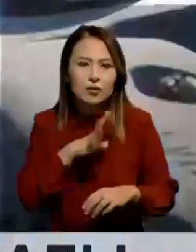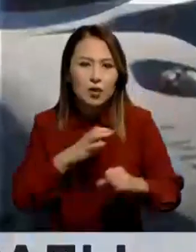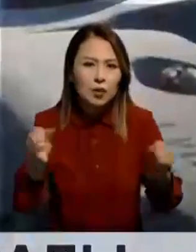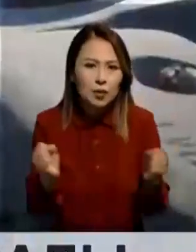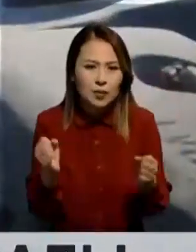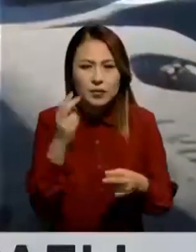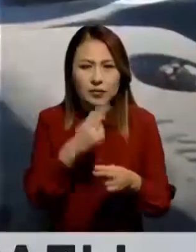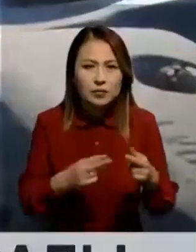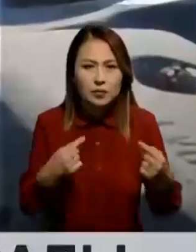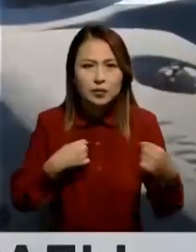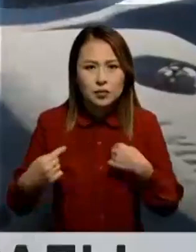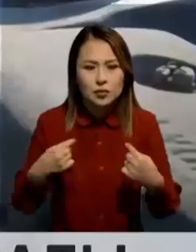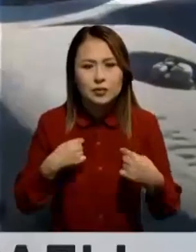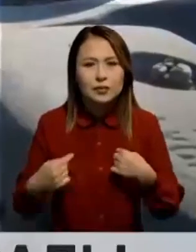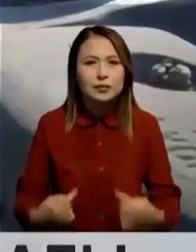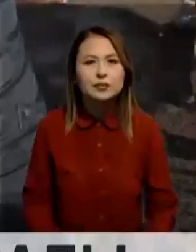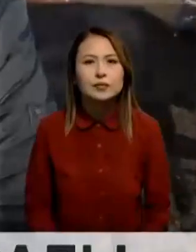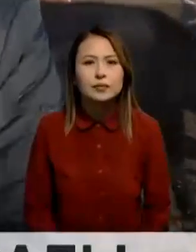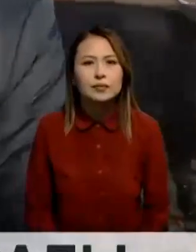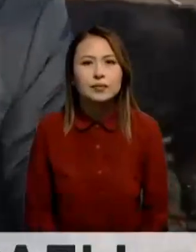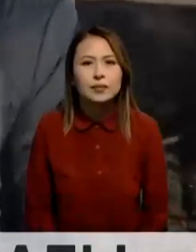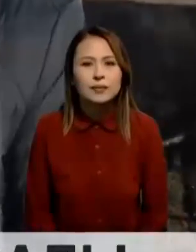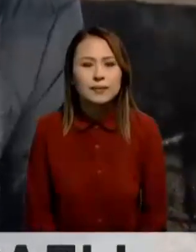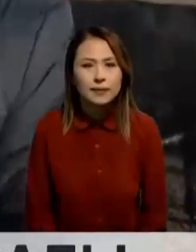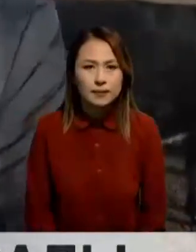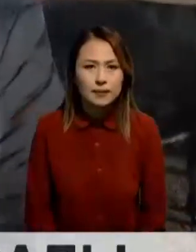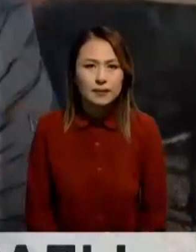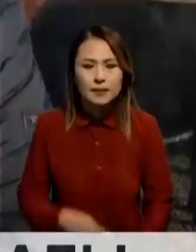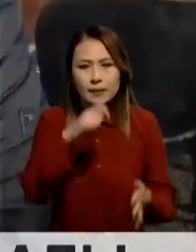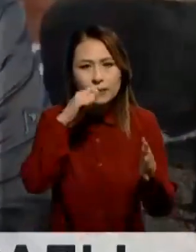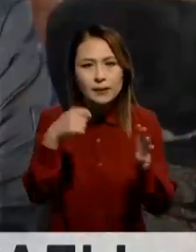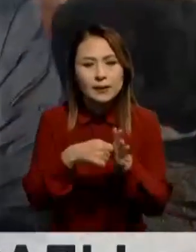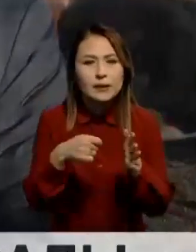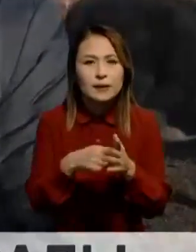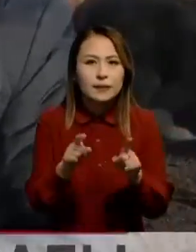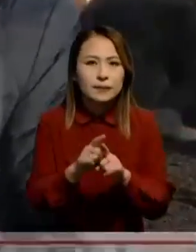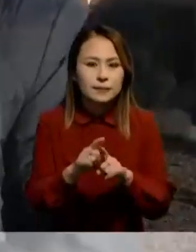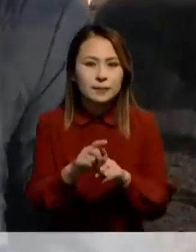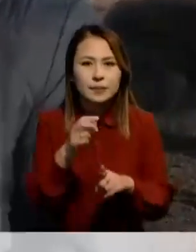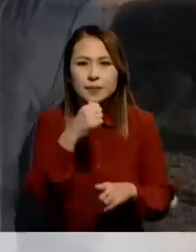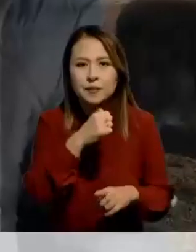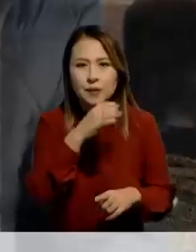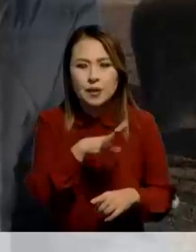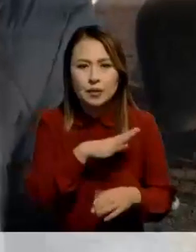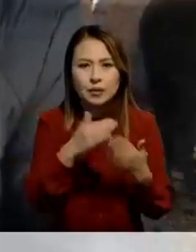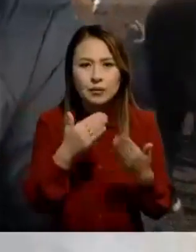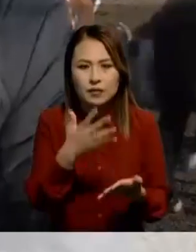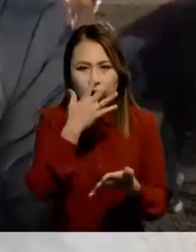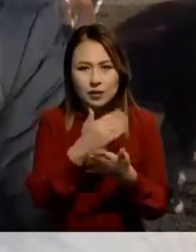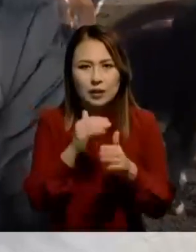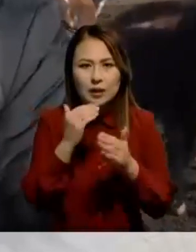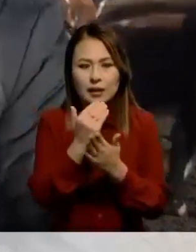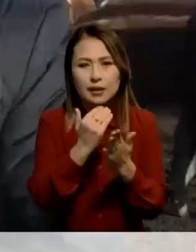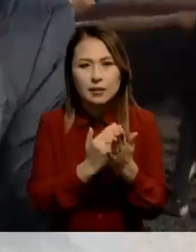суарған малшының азабы айтпаса да түсінікті. Құстығыңды мал суарудың азабын бізде бір күн басымыздан көшіп көрдік. Айтқандай, оның өзіндік реті болады